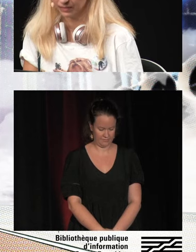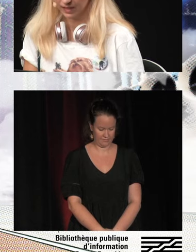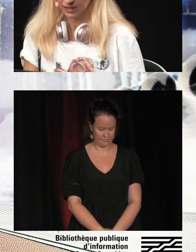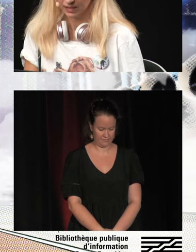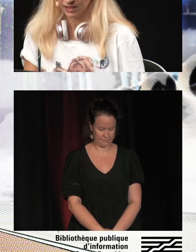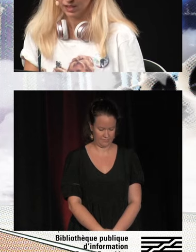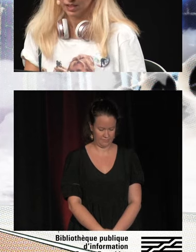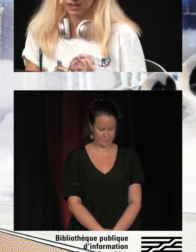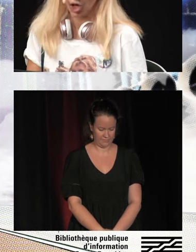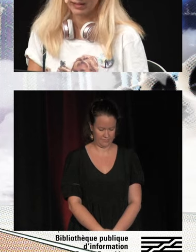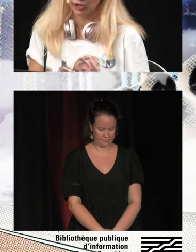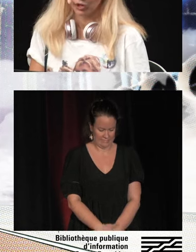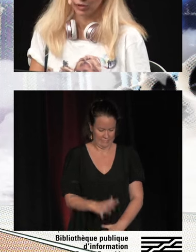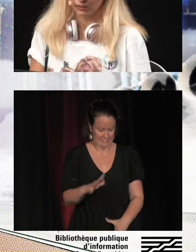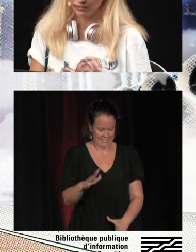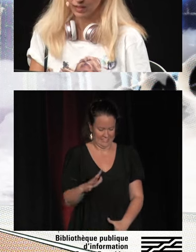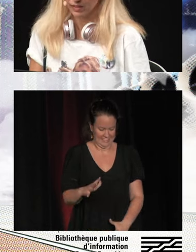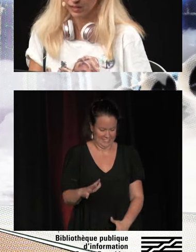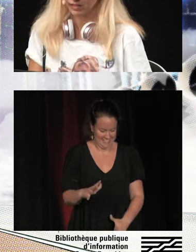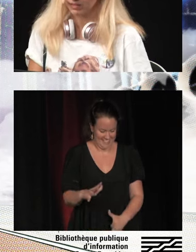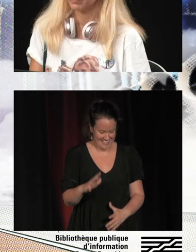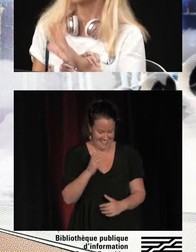Allô? Non, mais non, non, non, non, non!